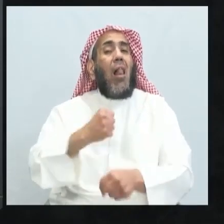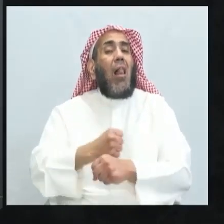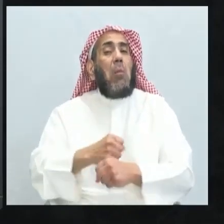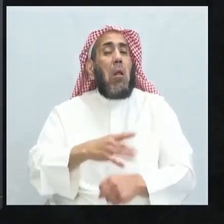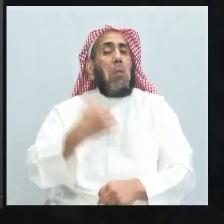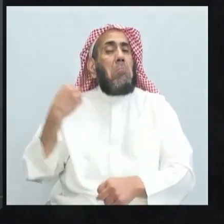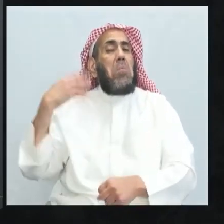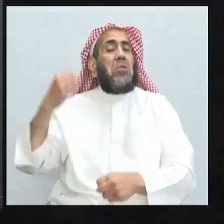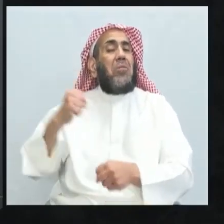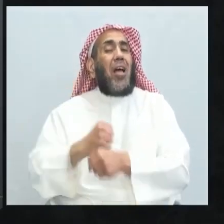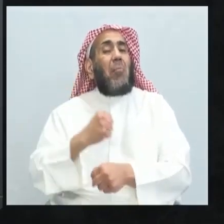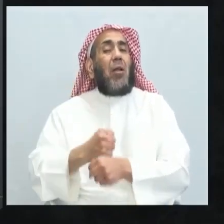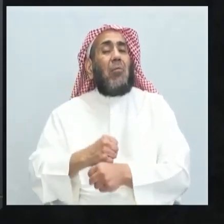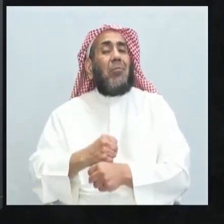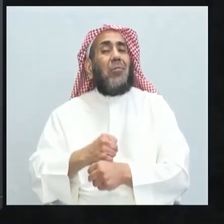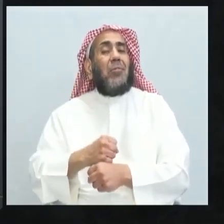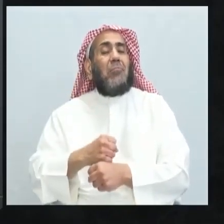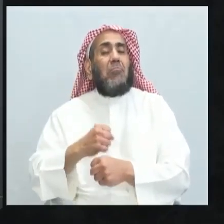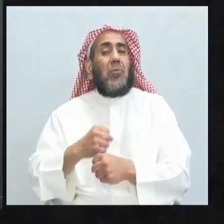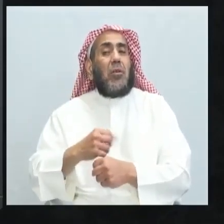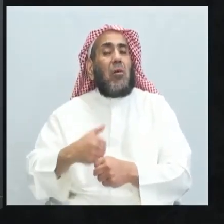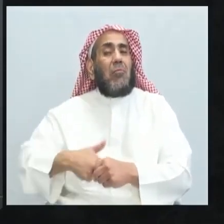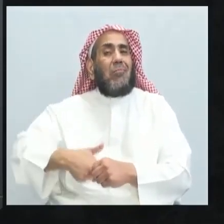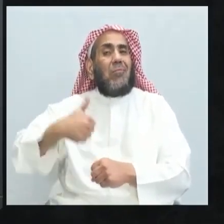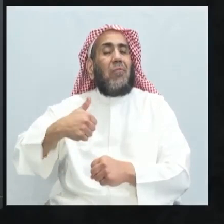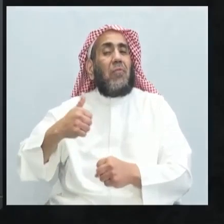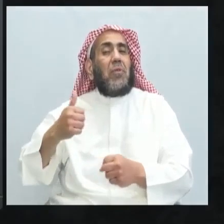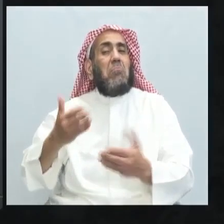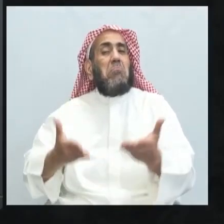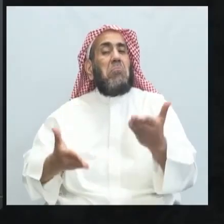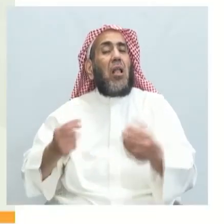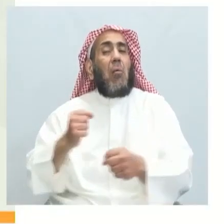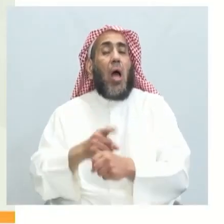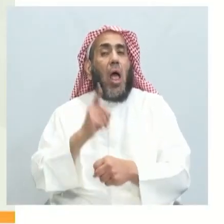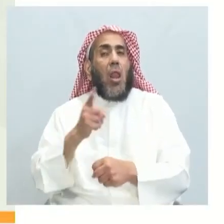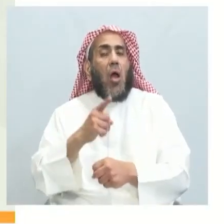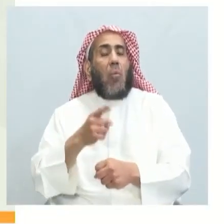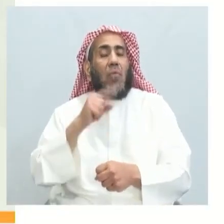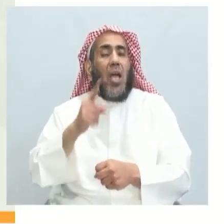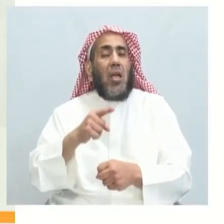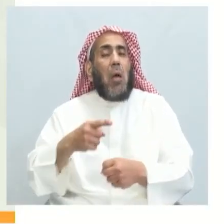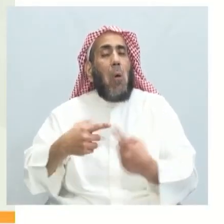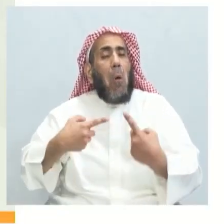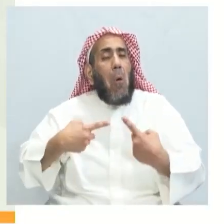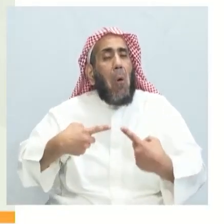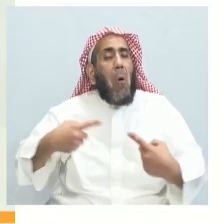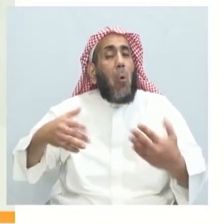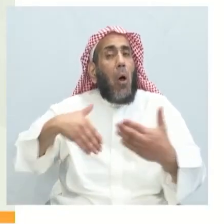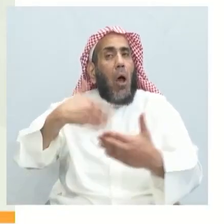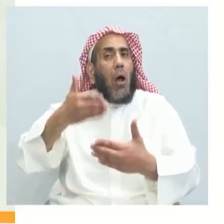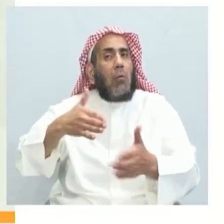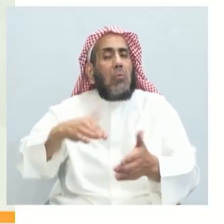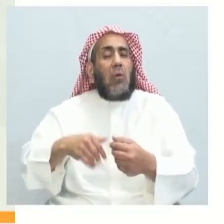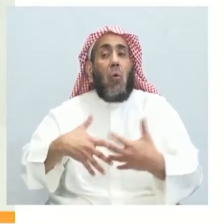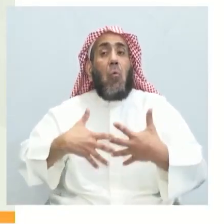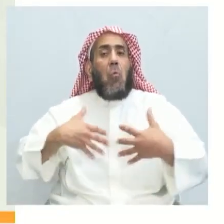حسن عمله و يعني المقصود انه سيكون هناك في ميزان الاعمال الا وانكم في ايام امل من ورائه اجل الان انت